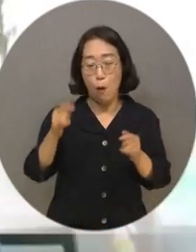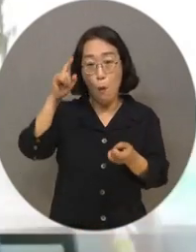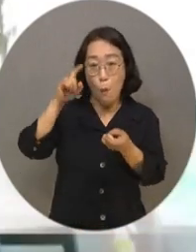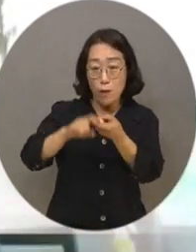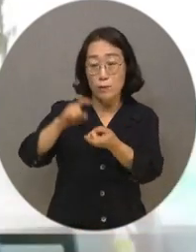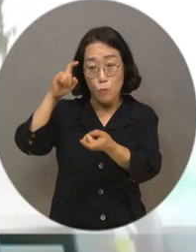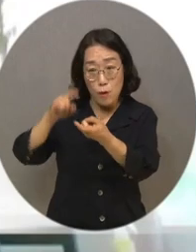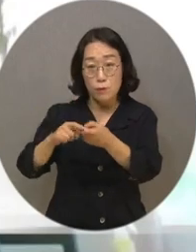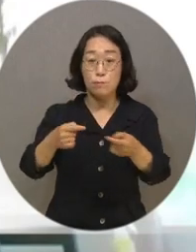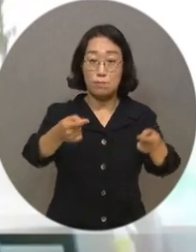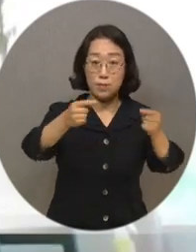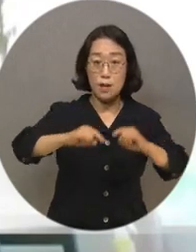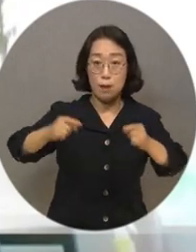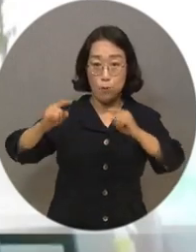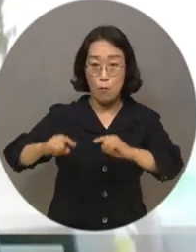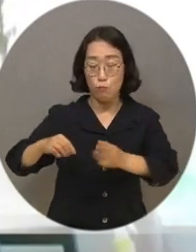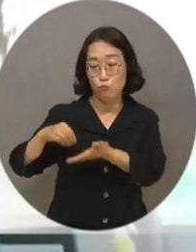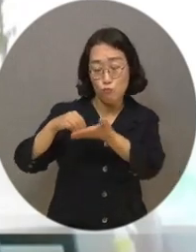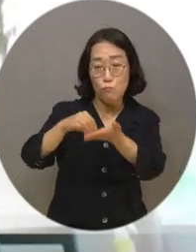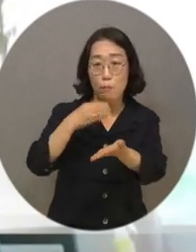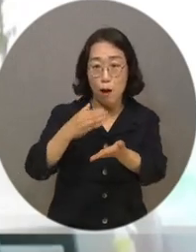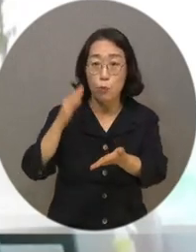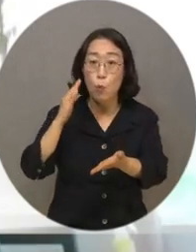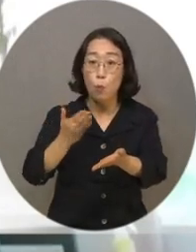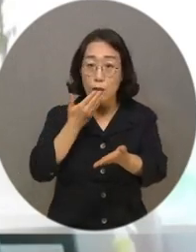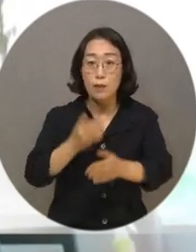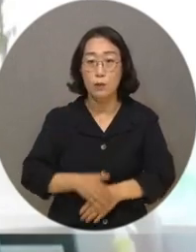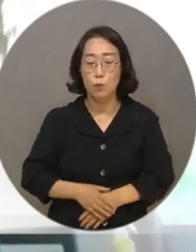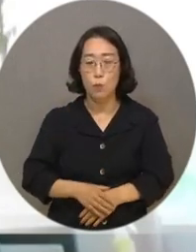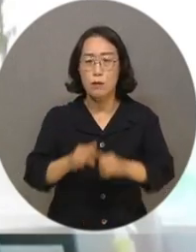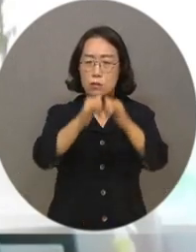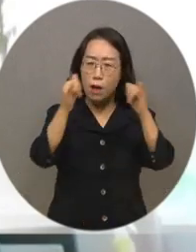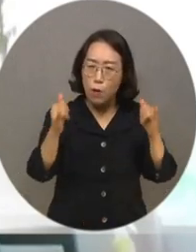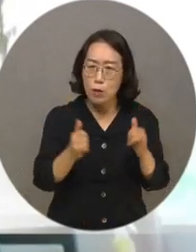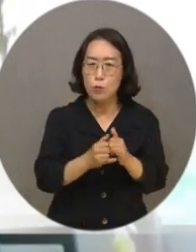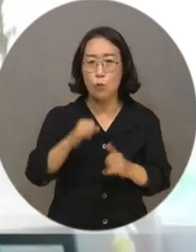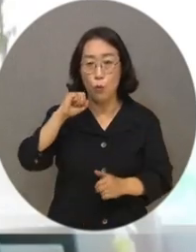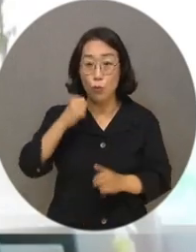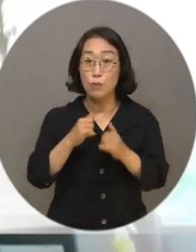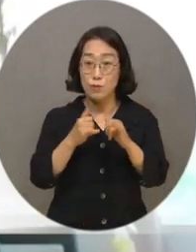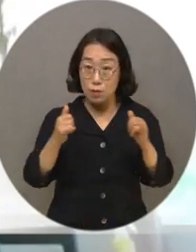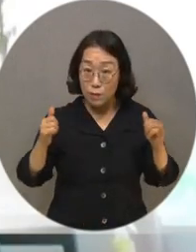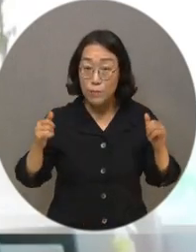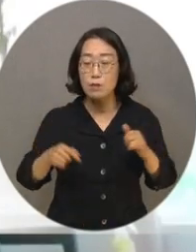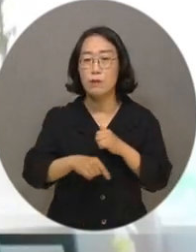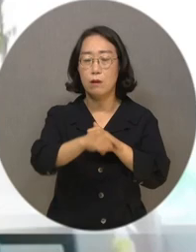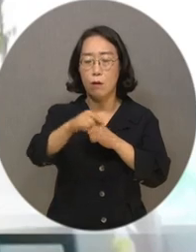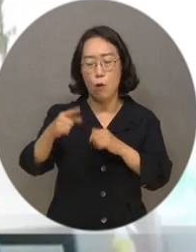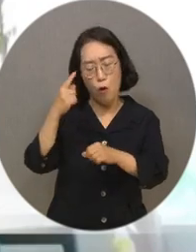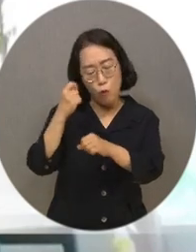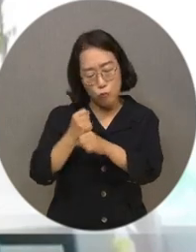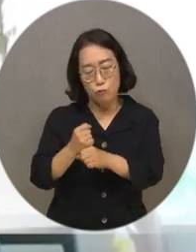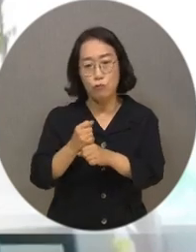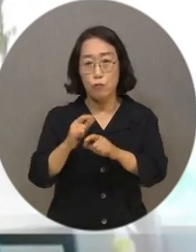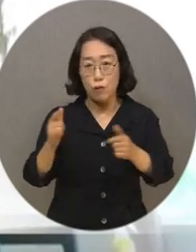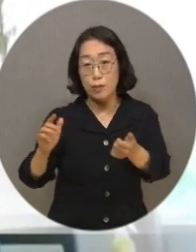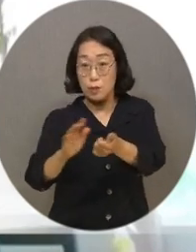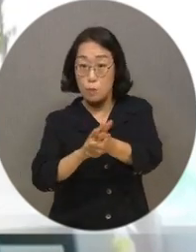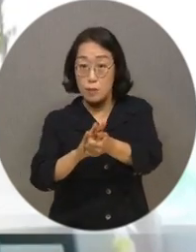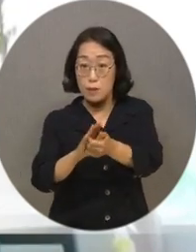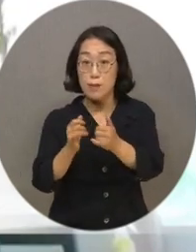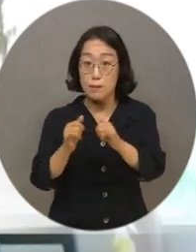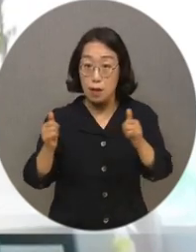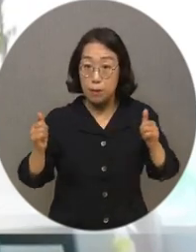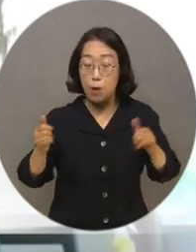있는데 참여해야지. 아니면 청각장애인분들 또 아니면 이제 사회적 약자들을 위해서 뭔가 연구를 하거나 뭐 여러 가지 서비스를 하시는